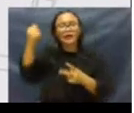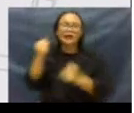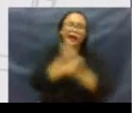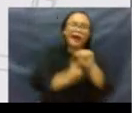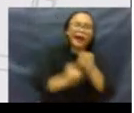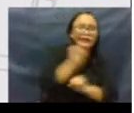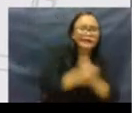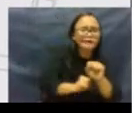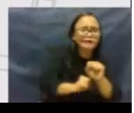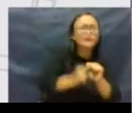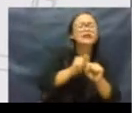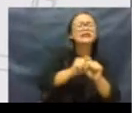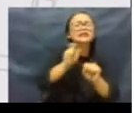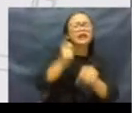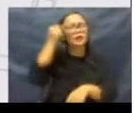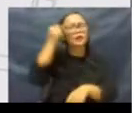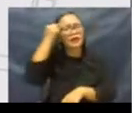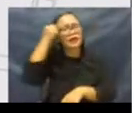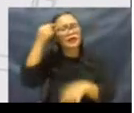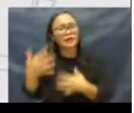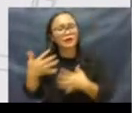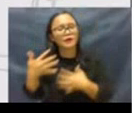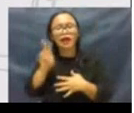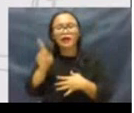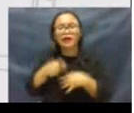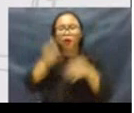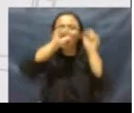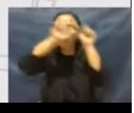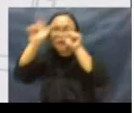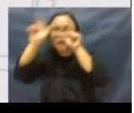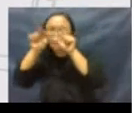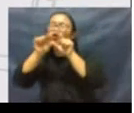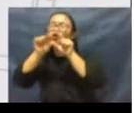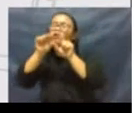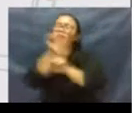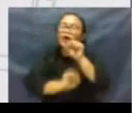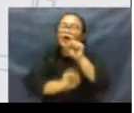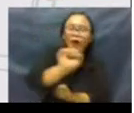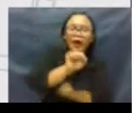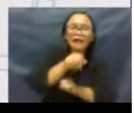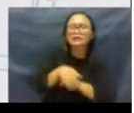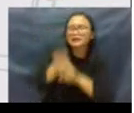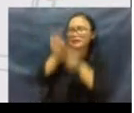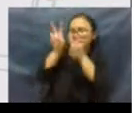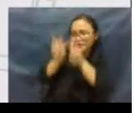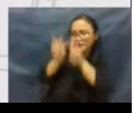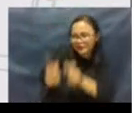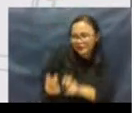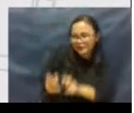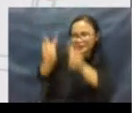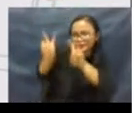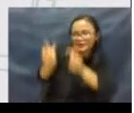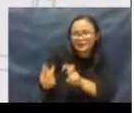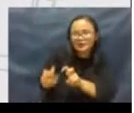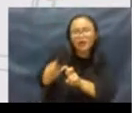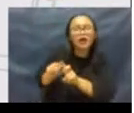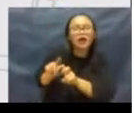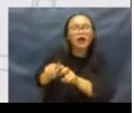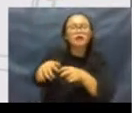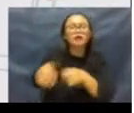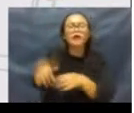apa? Berpikir yang membuat konsep, menerapkan, menganalisis, mensintesis, atau